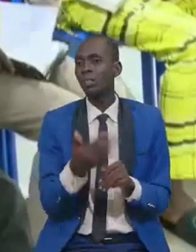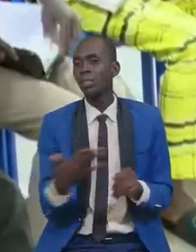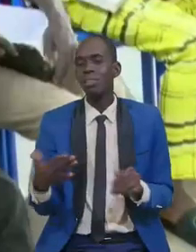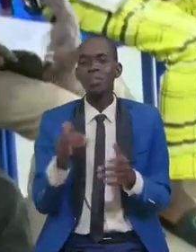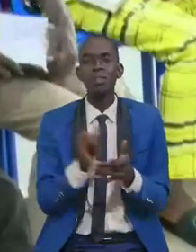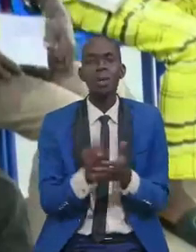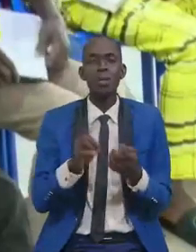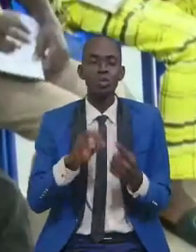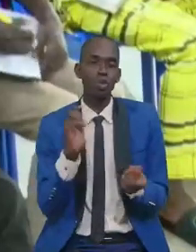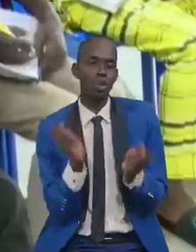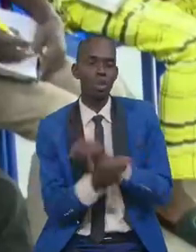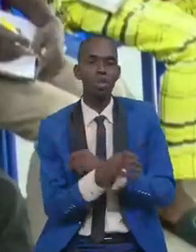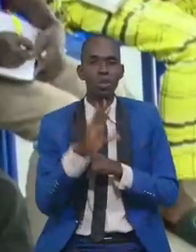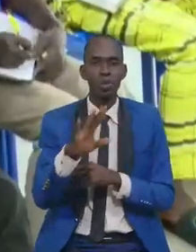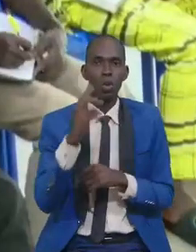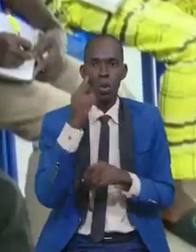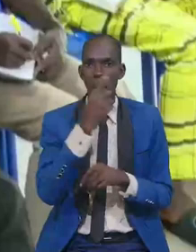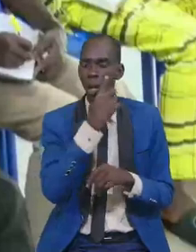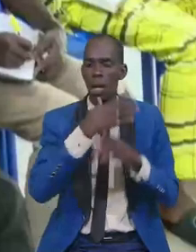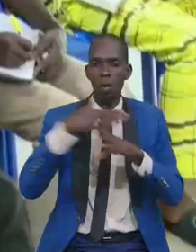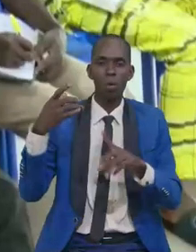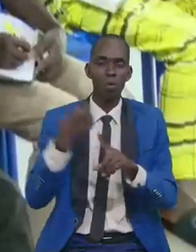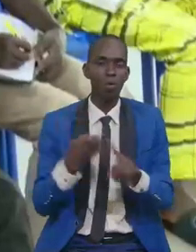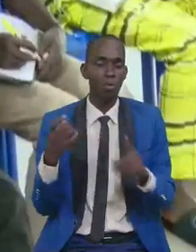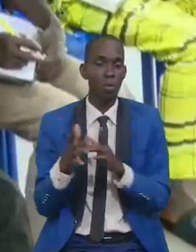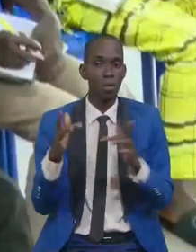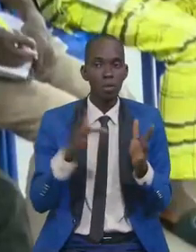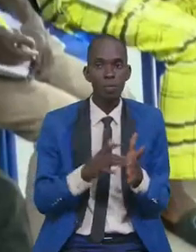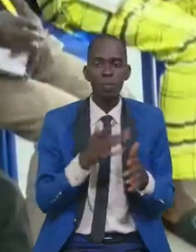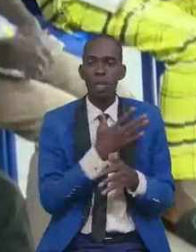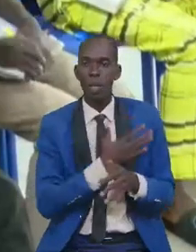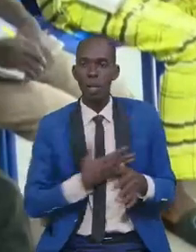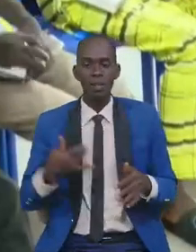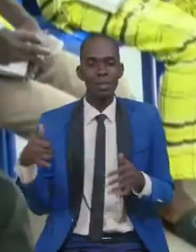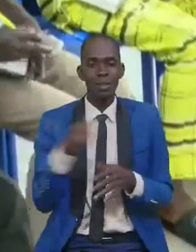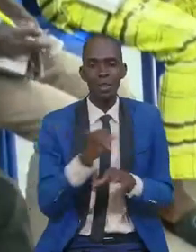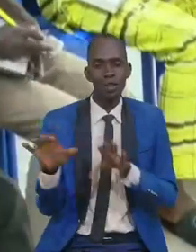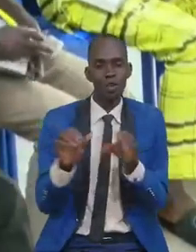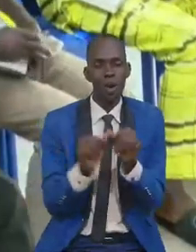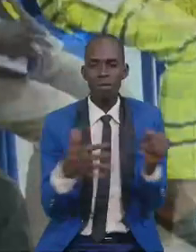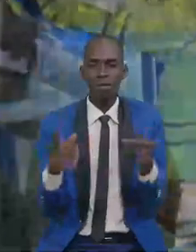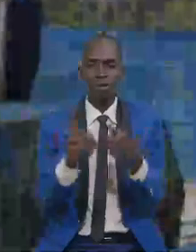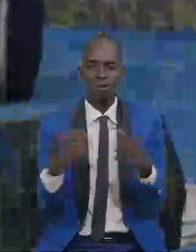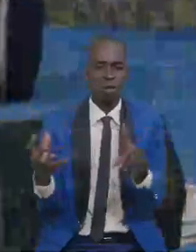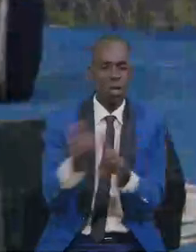qui veut que tu détournes ta foi de Jésus-Christ et que tu te focalises sur eux